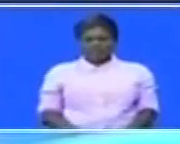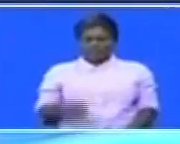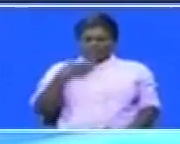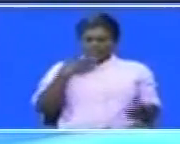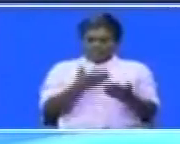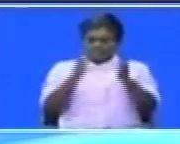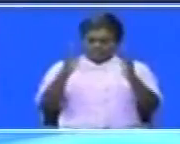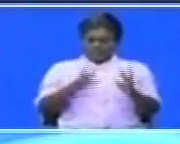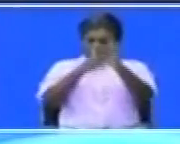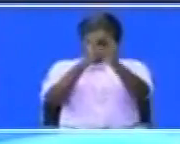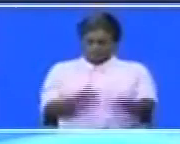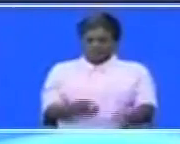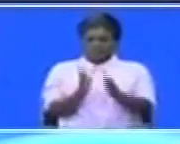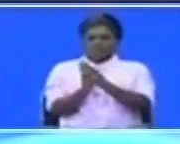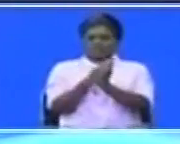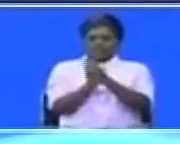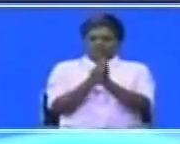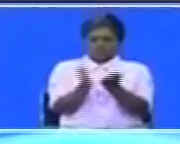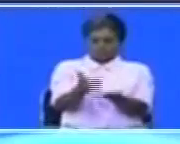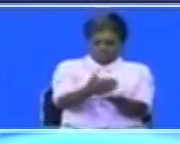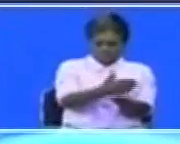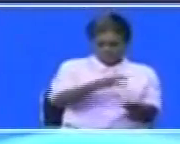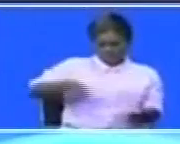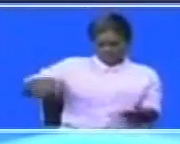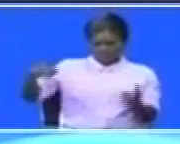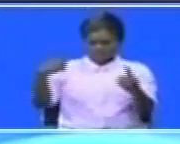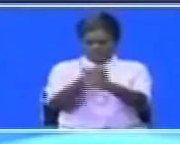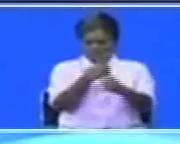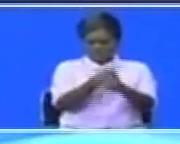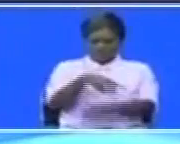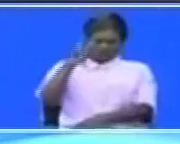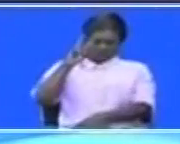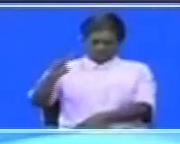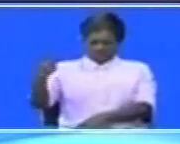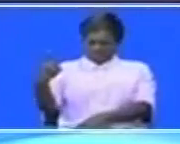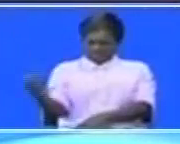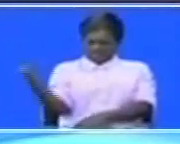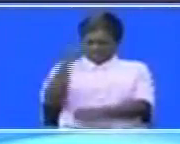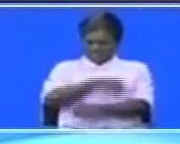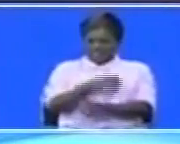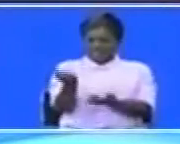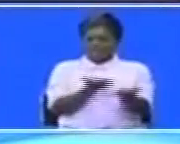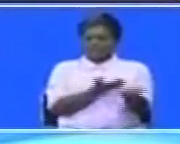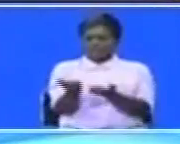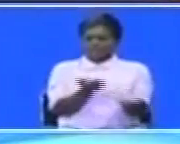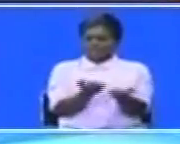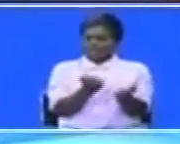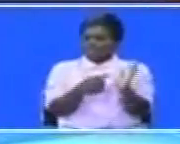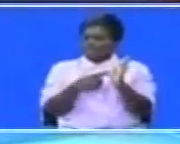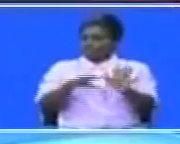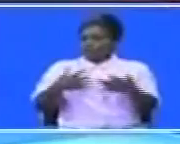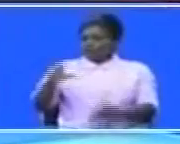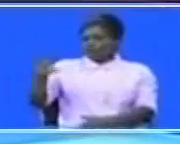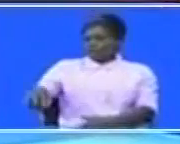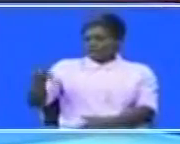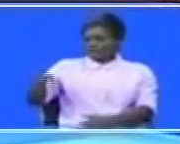Asante sana Hussein Mohamed kwa taarifa hiyo ya mseto kutoka kaunti mbali mbali. Mtazamaji, ikiwa ni siku ya kwanza ya biashara, basi hebu tuangazie namna soko la